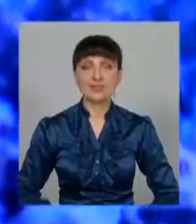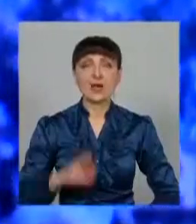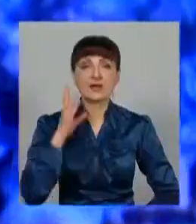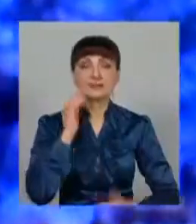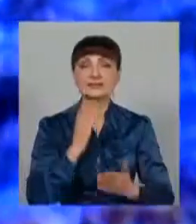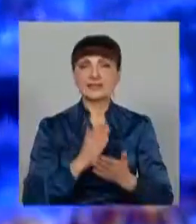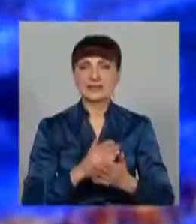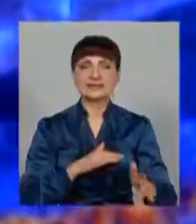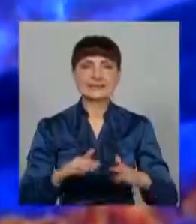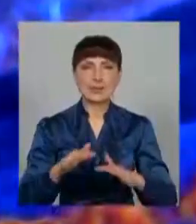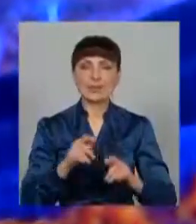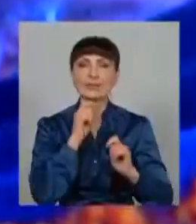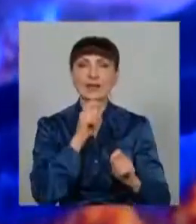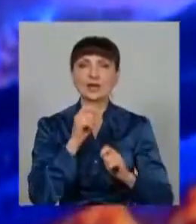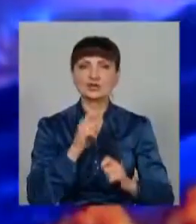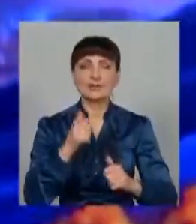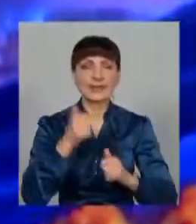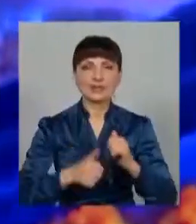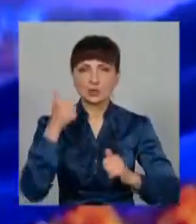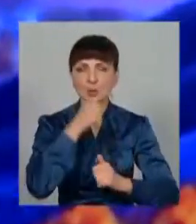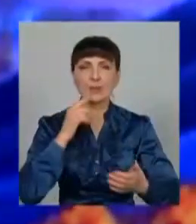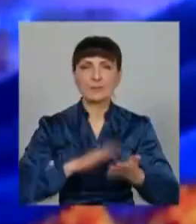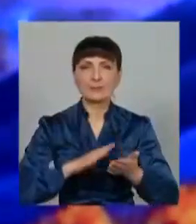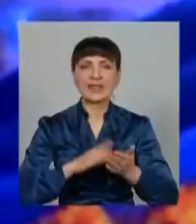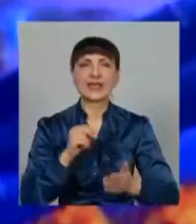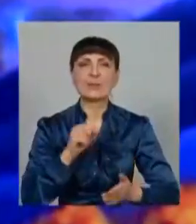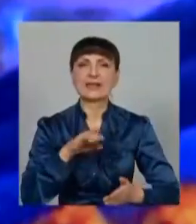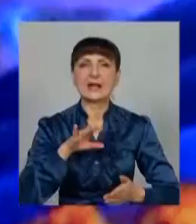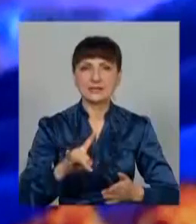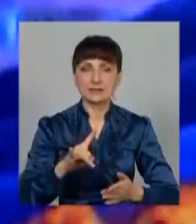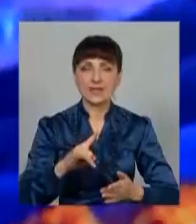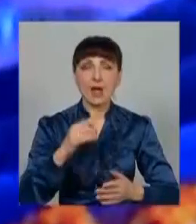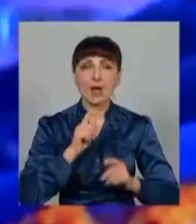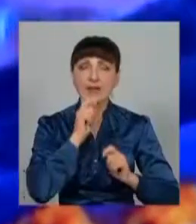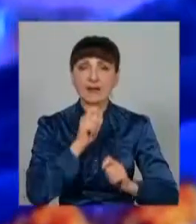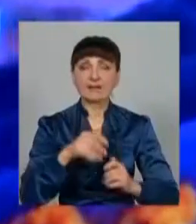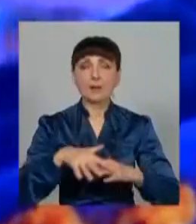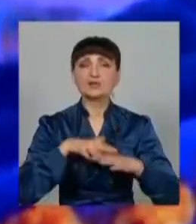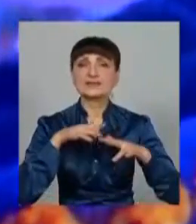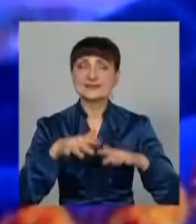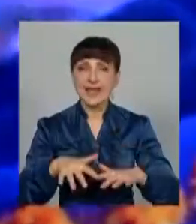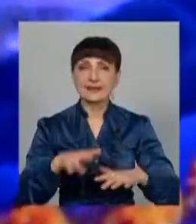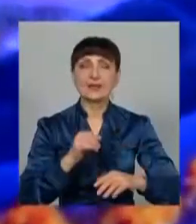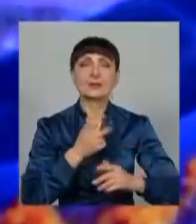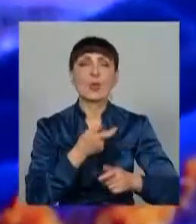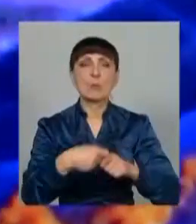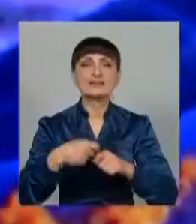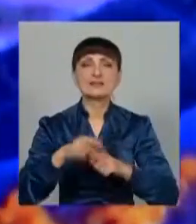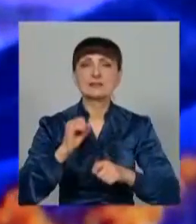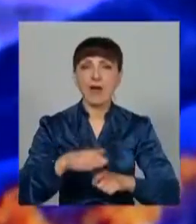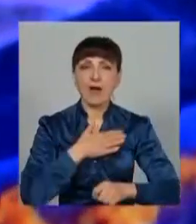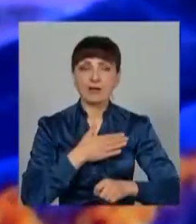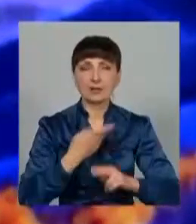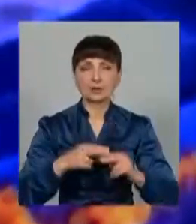В Алматы состоялась церемония награждения ежегодной премии Ельберлега. Наградой отметили общественных деятелей и меценатов, которые